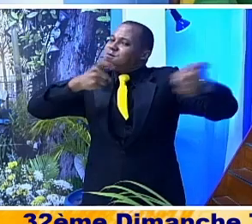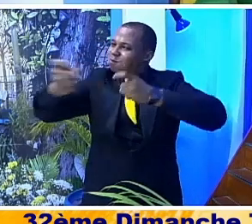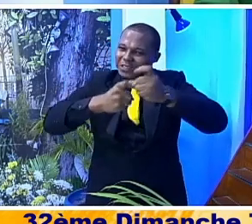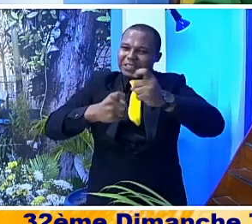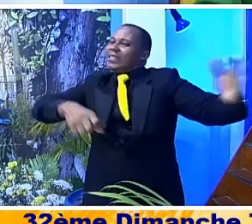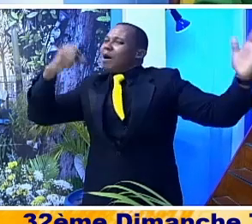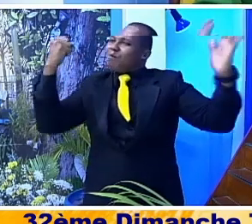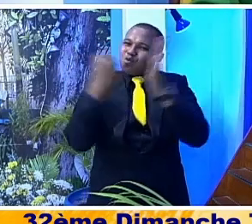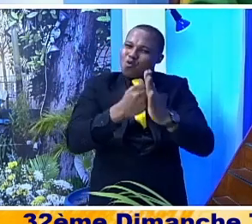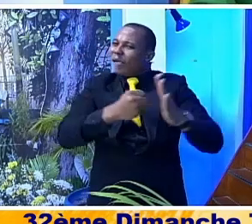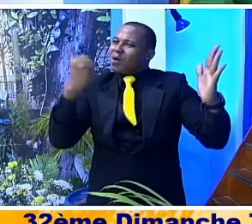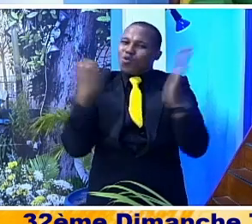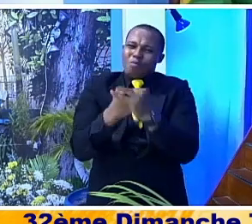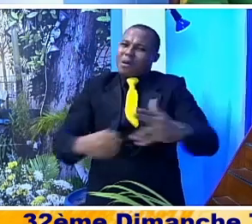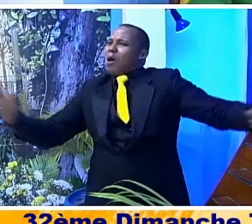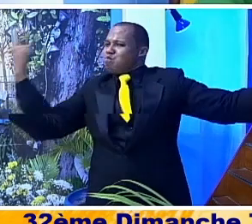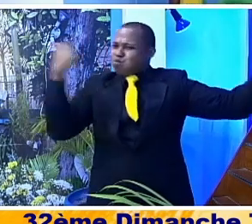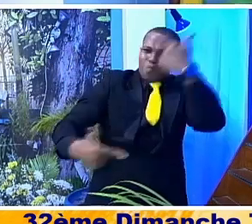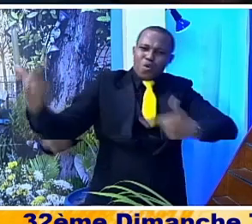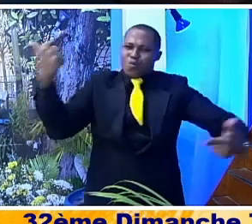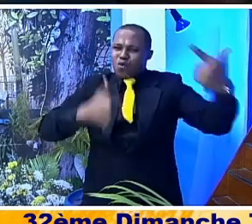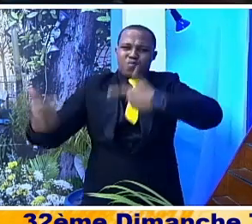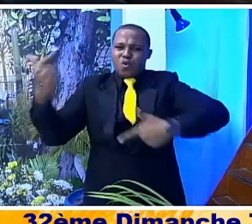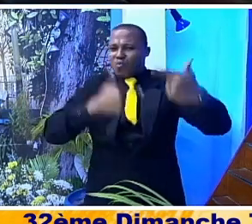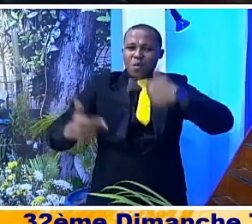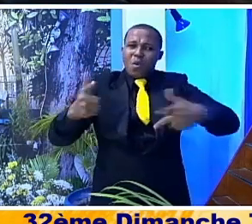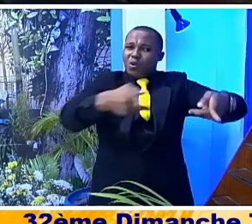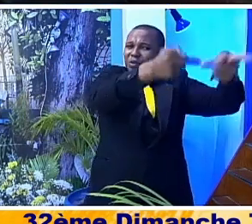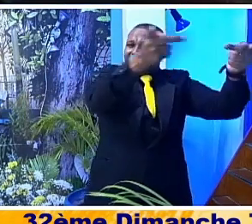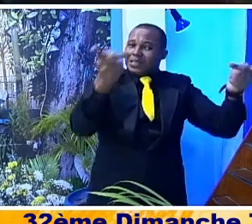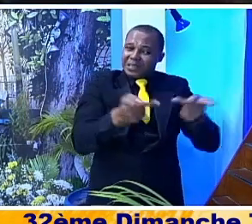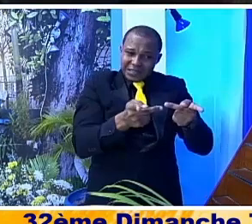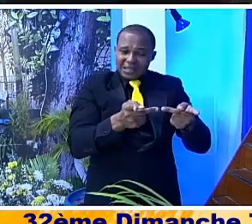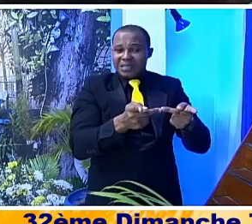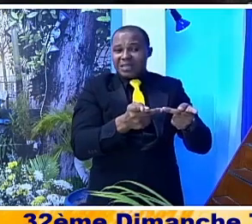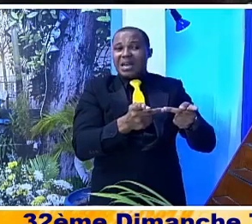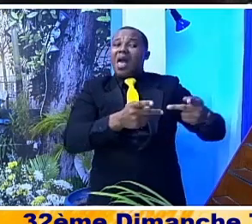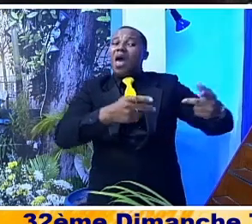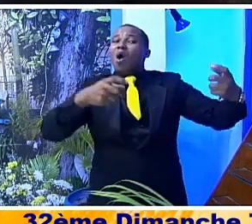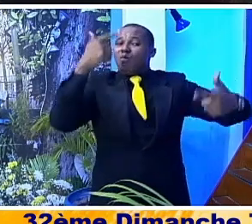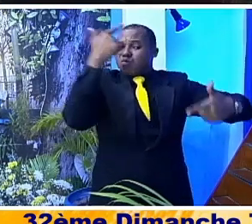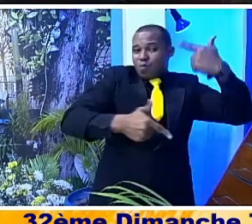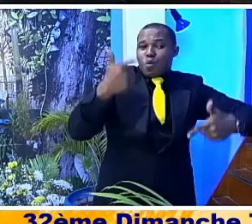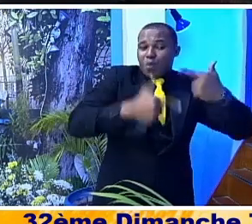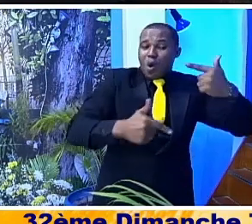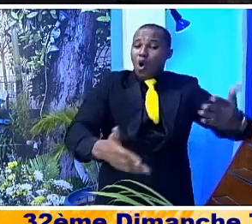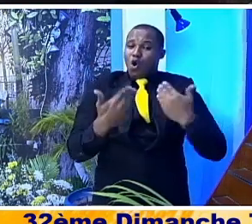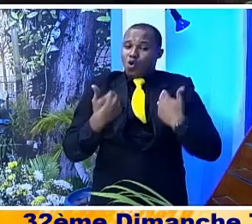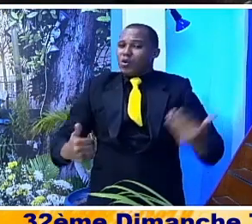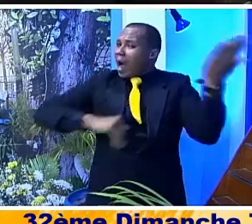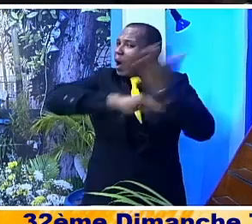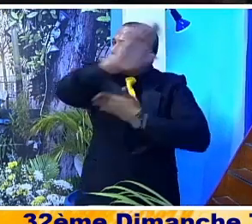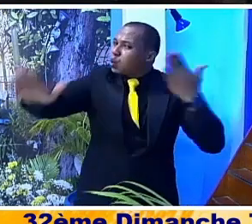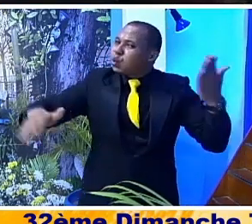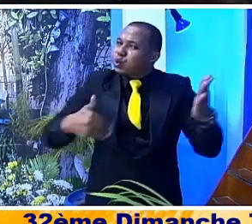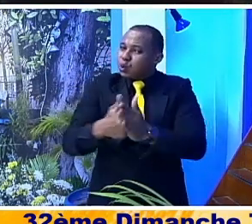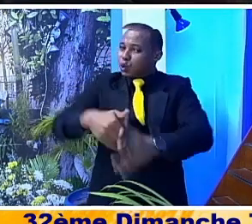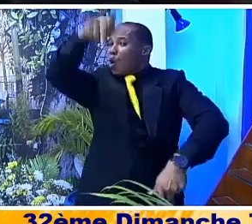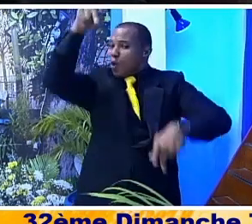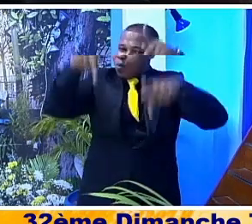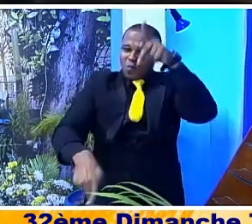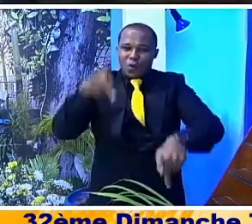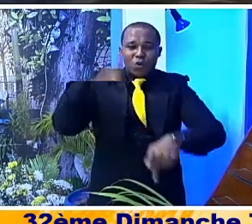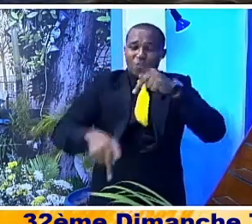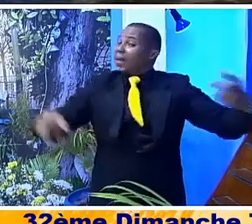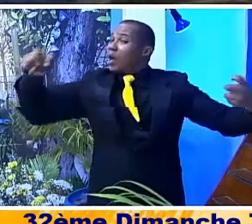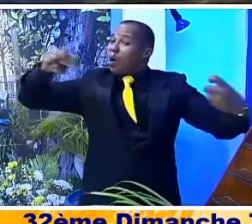sorti de un petit quartier té gon problème avec tout Port-au-Prince kounye la ki barré par moun ka tiré, kap tiré. Nous vin tombe dans